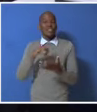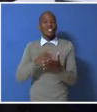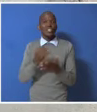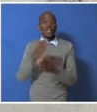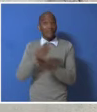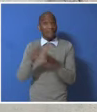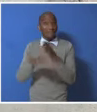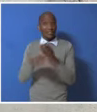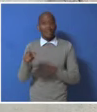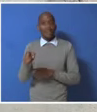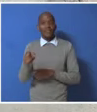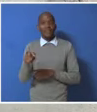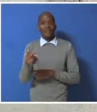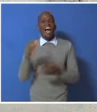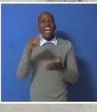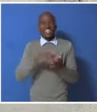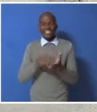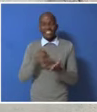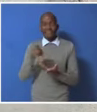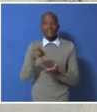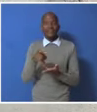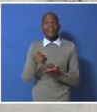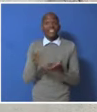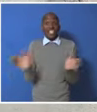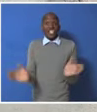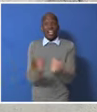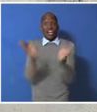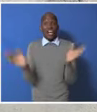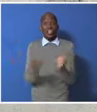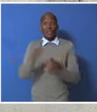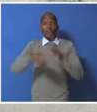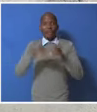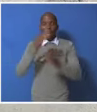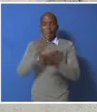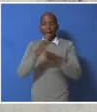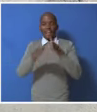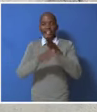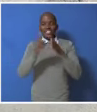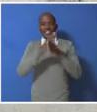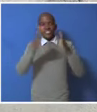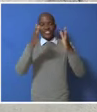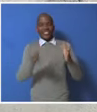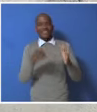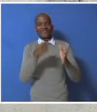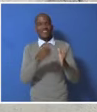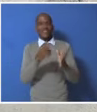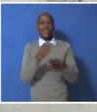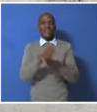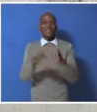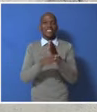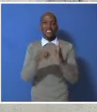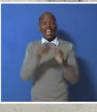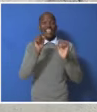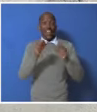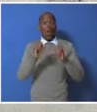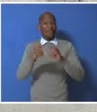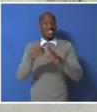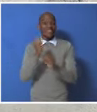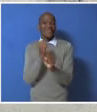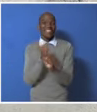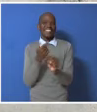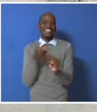biogas. Lenaneo lone le le rutentsha baagi go aga madirelo one a biogas mme mo go